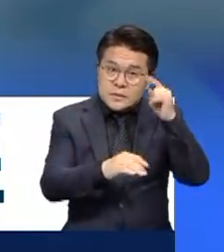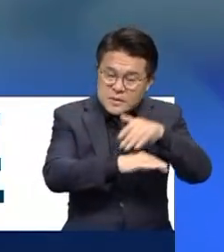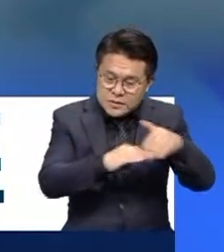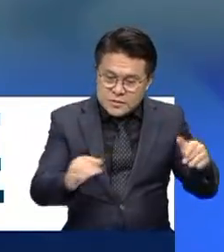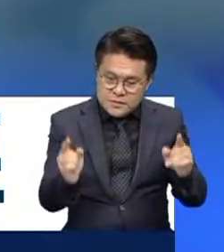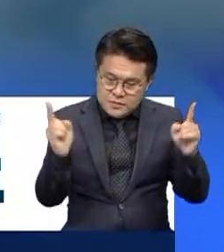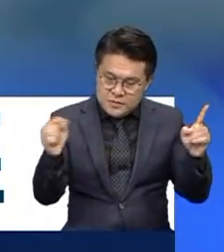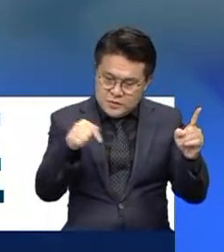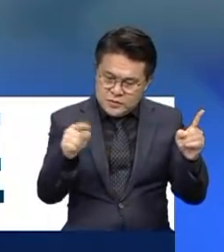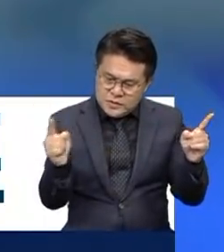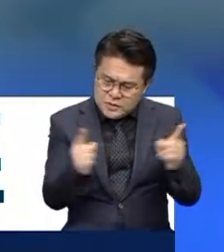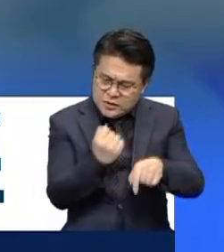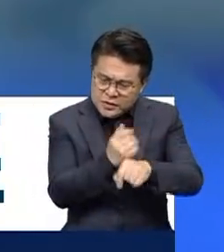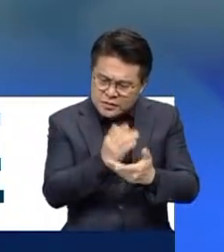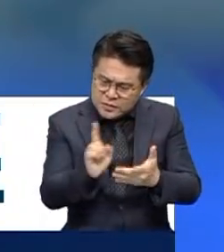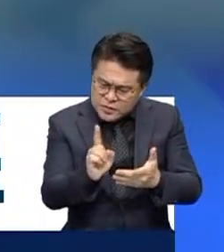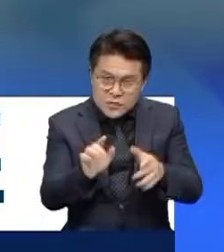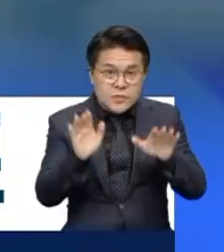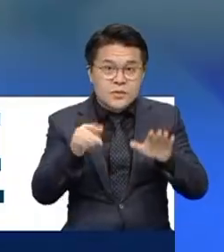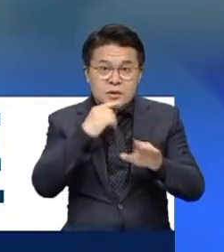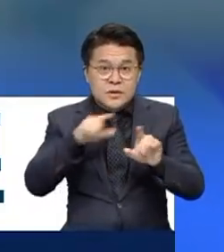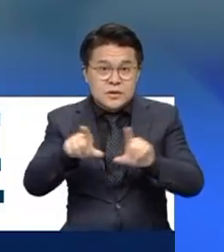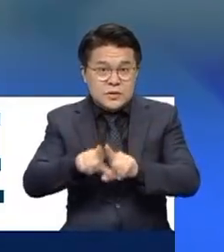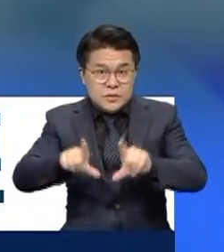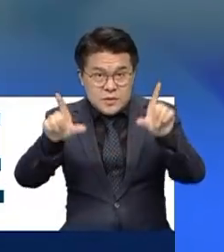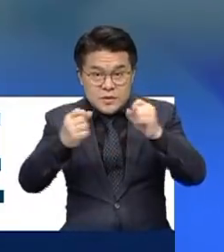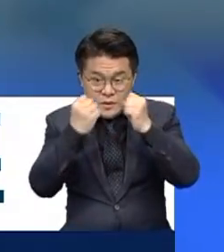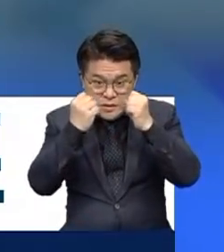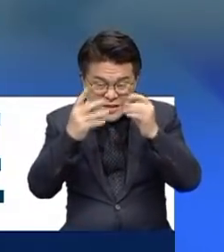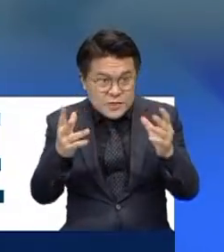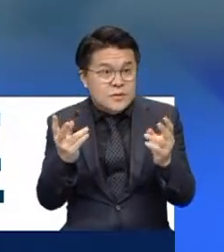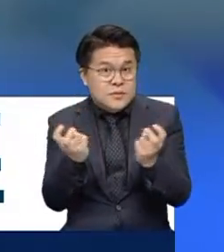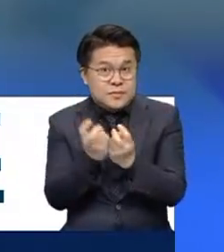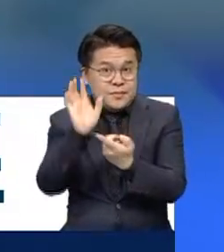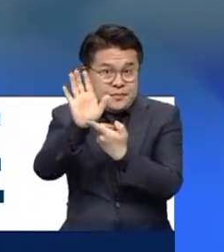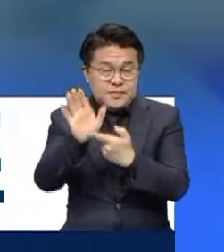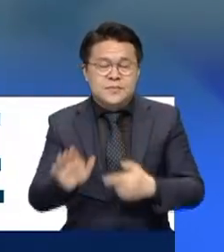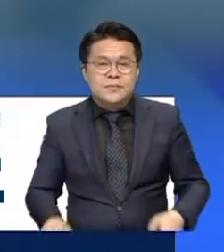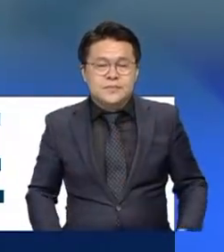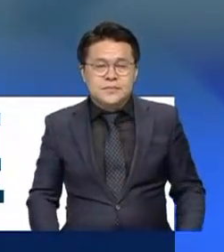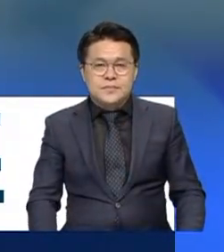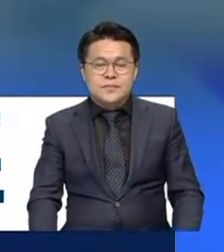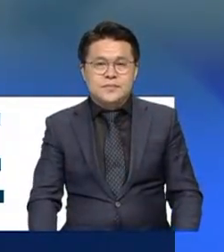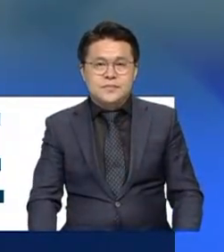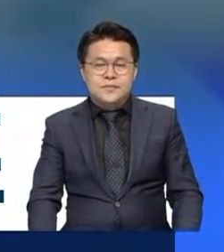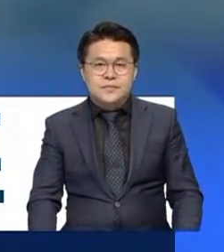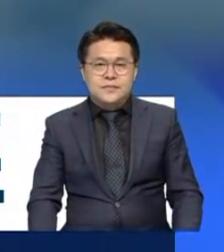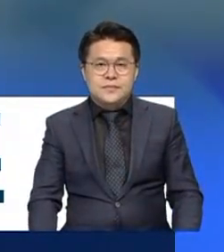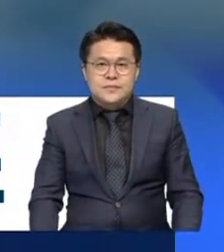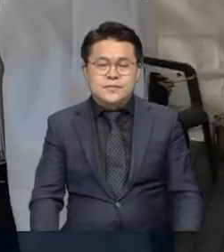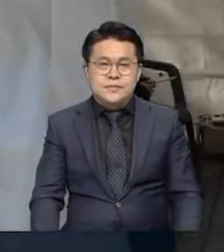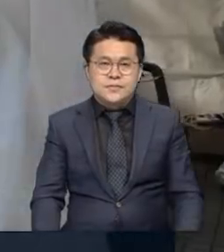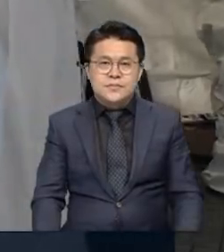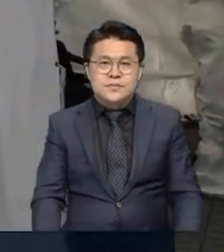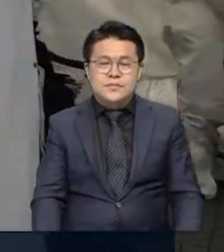거리두기 단계와 관련해서 오는 일요일 새 조정안을 발표합니다. 장세만 기자의 보도입니다.